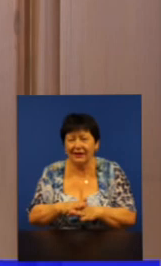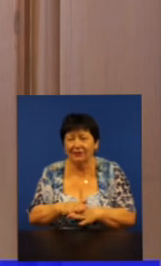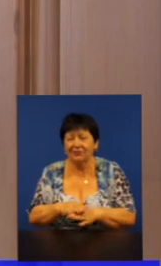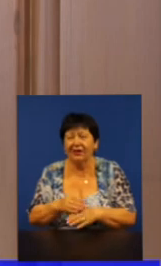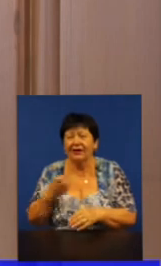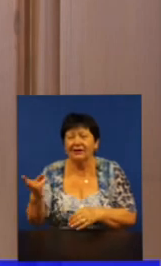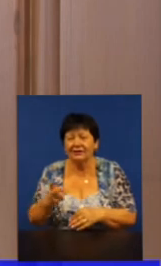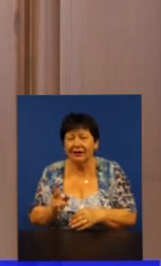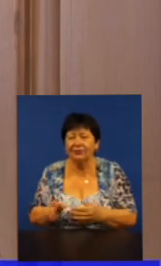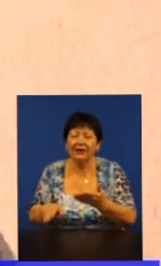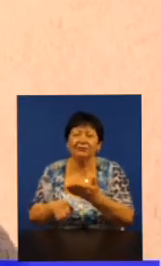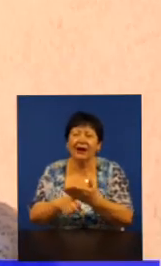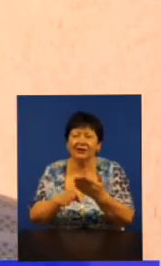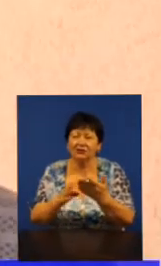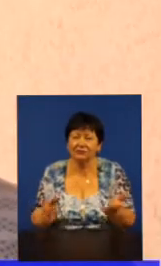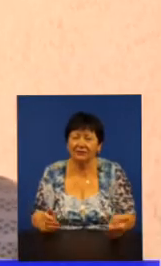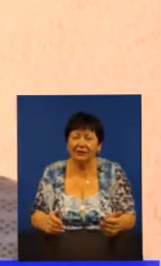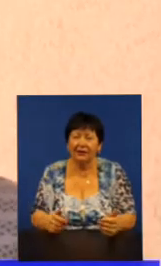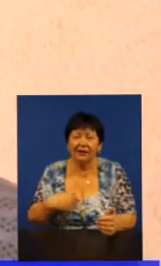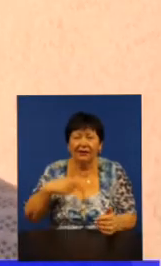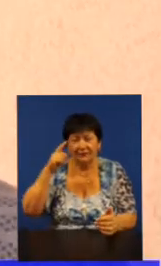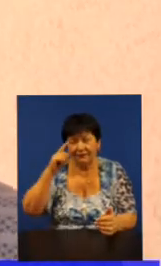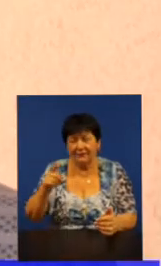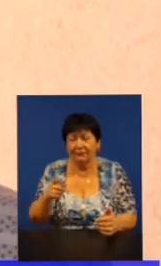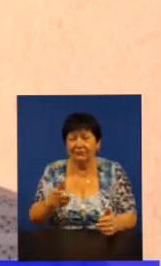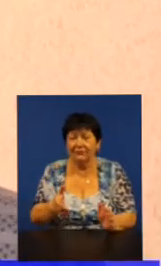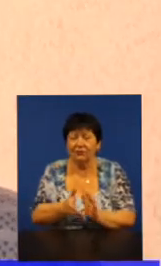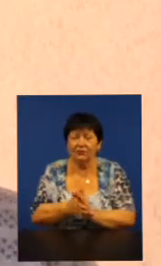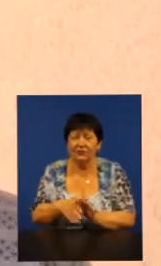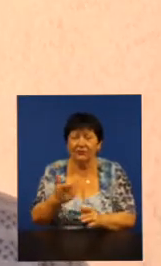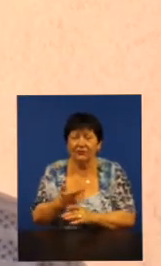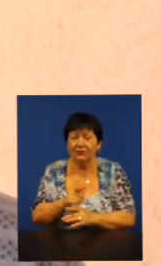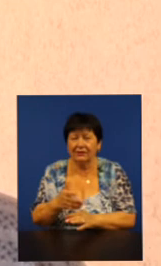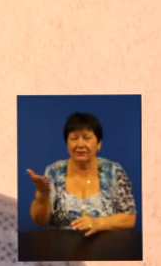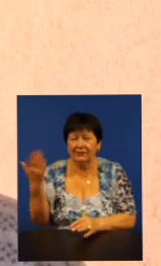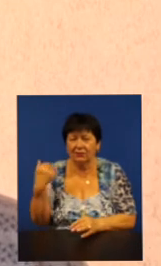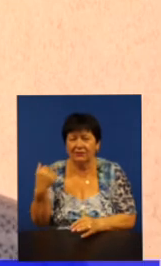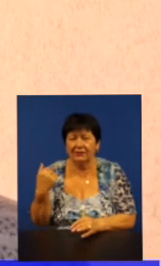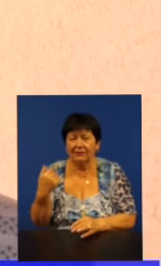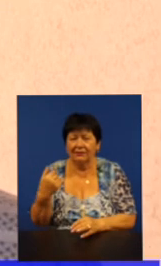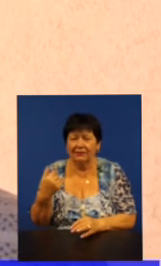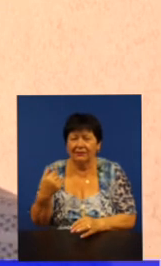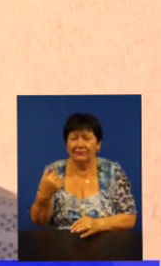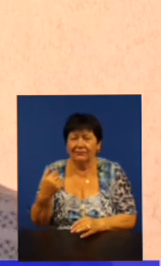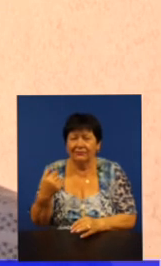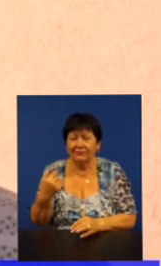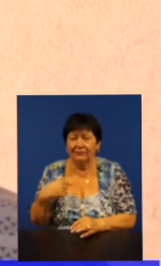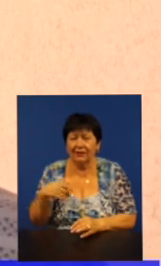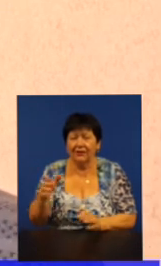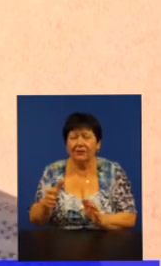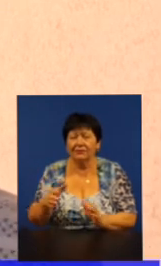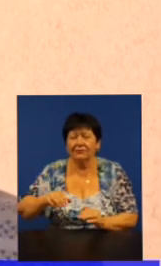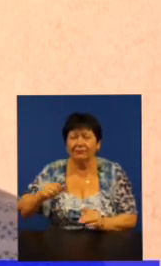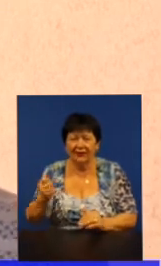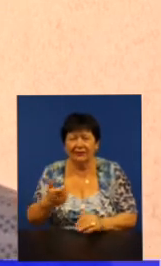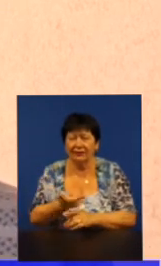vreo, mă ajută. Suntem cunoscuți foarte de mult, ne cunoaștem bine. E un prieten